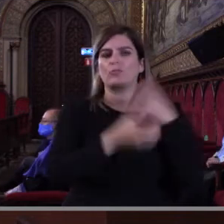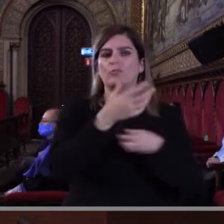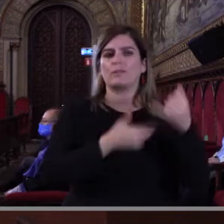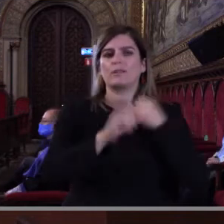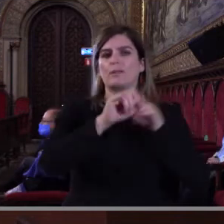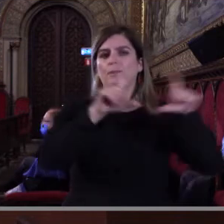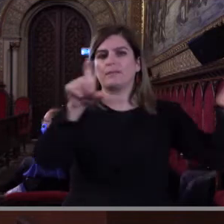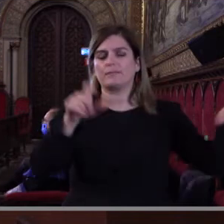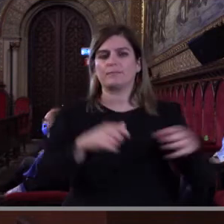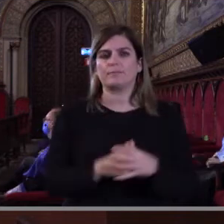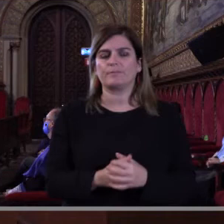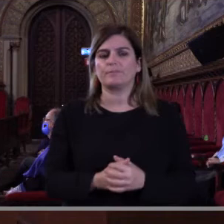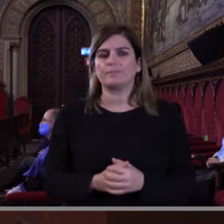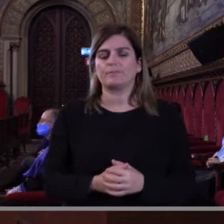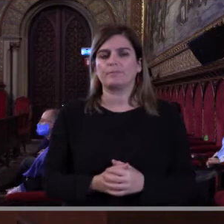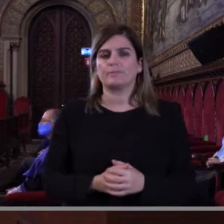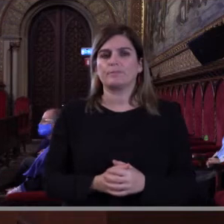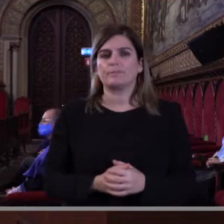Empresa.